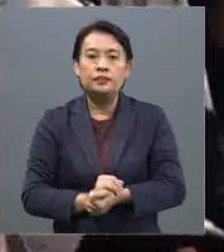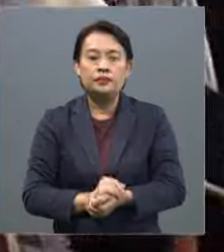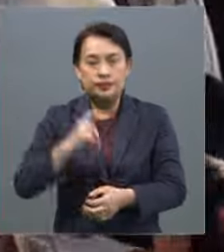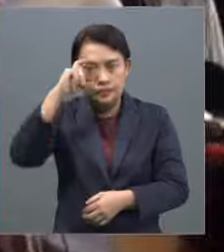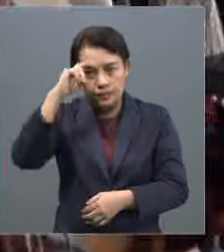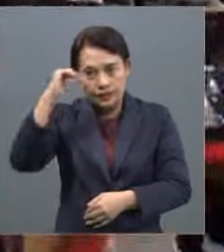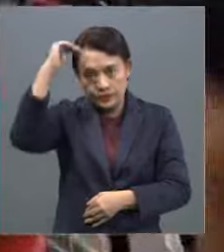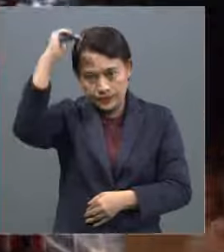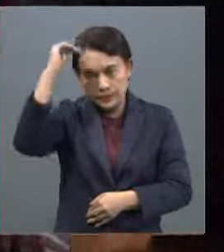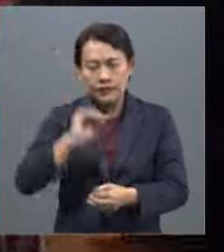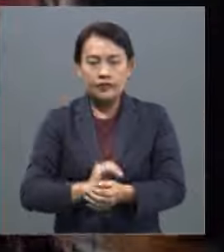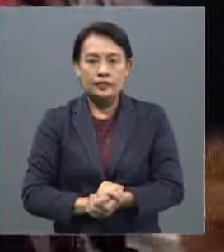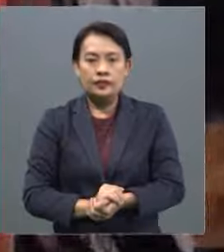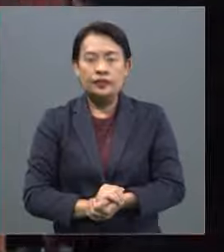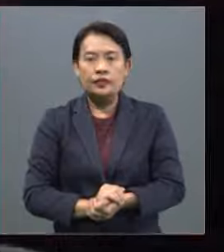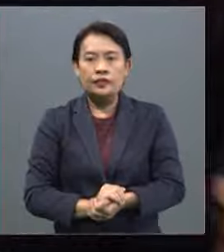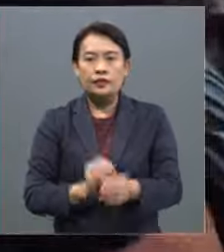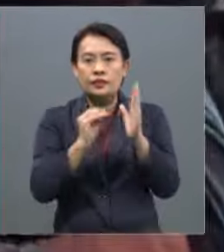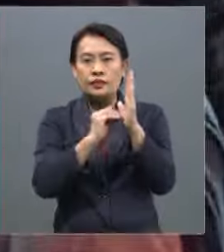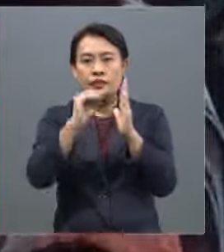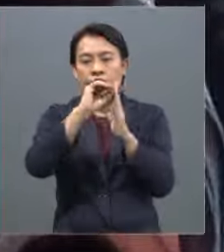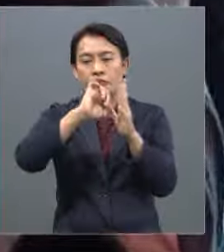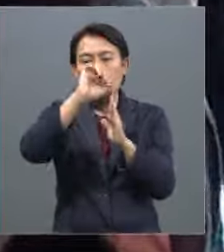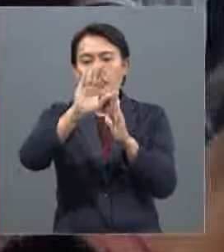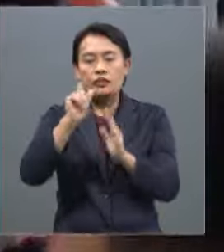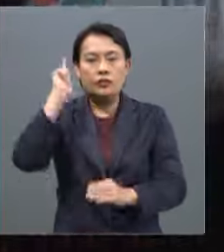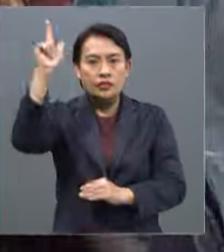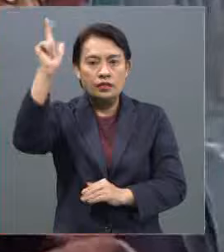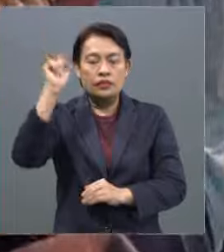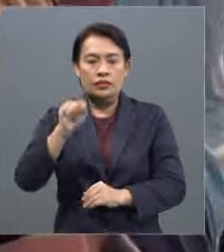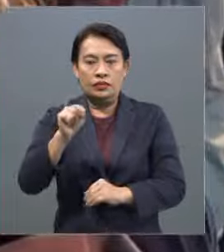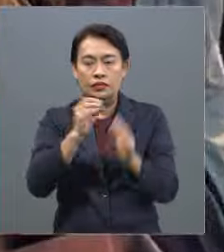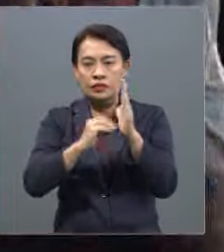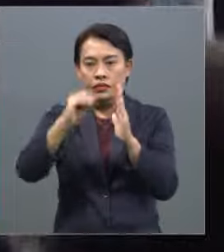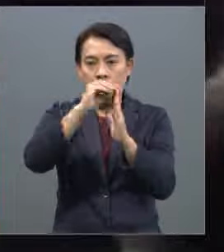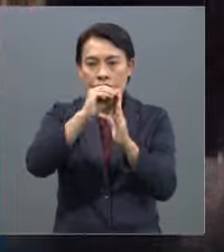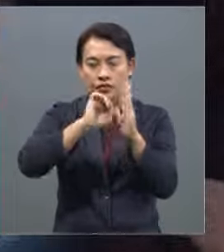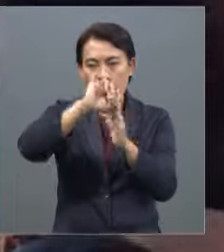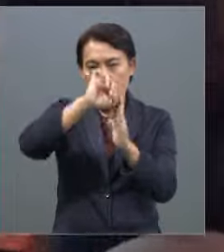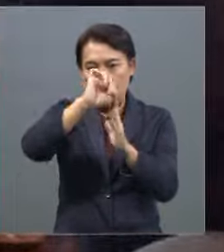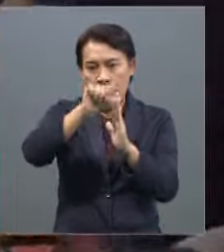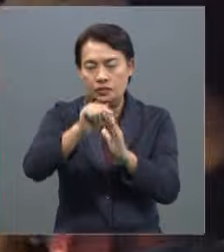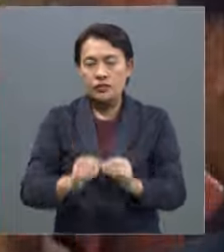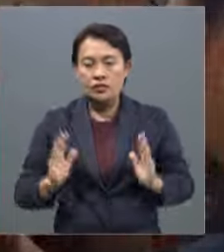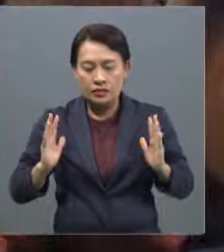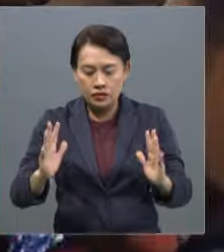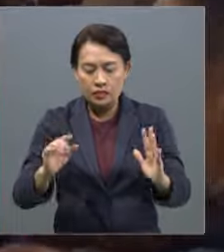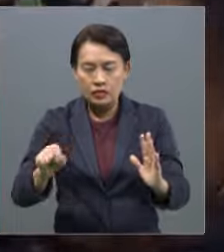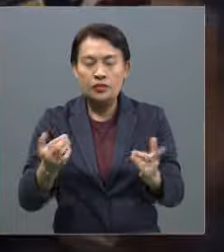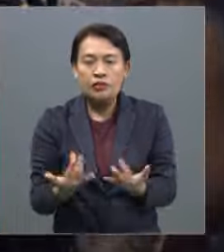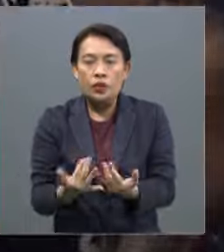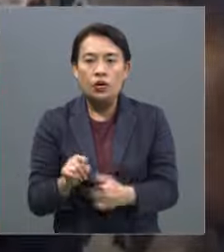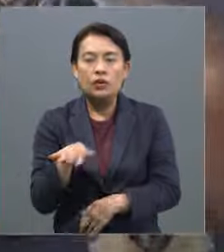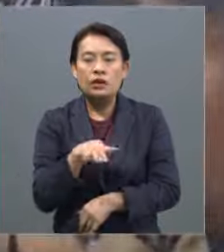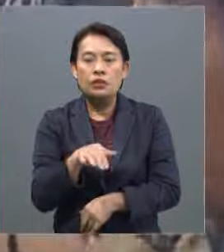ทวีสินบอกว่าการเดินทางไปเชียงใหม่ของคุณทักษิณชินวัตรและมีประชาชนไปต้อนรับเนี่ยก็ถือว่าเป็นเรื่องธรรมดาเพราะว่าคุณทักษิณก็